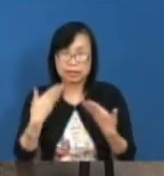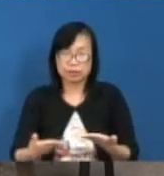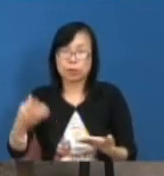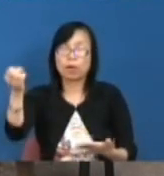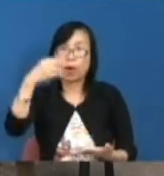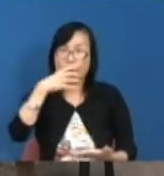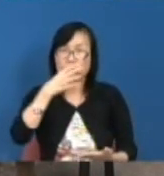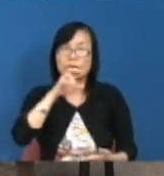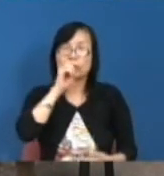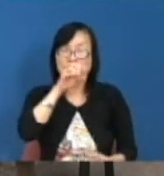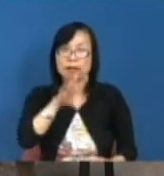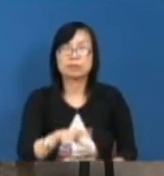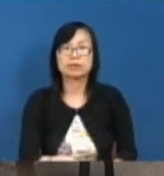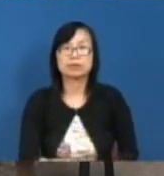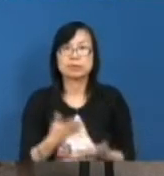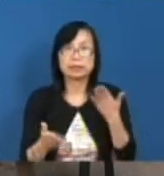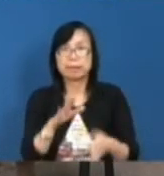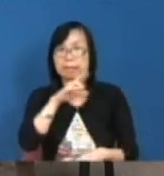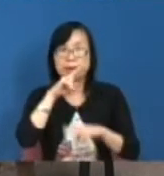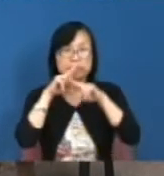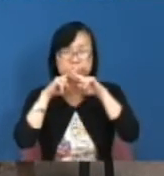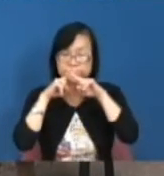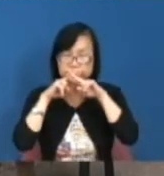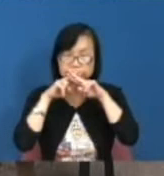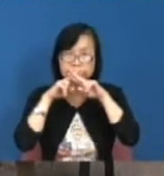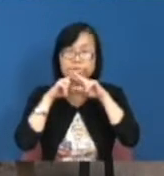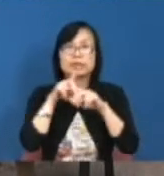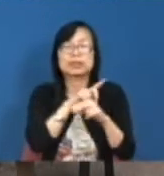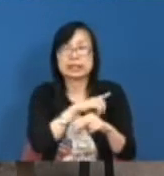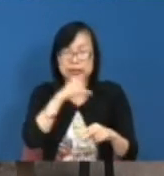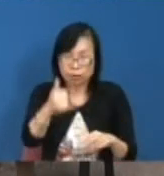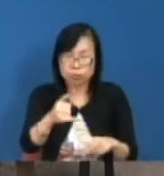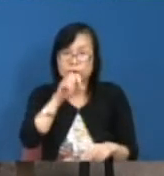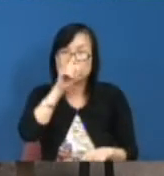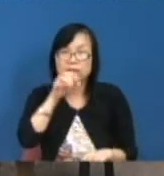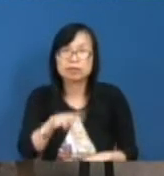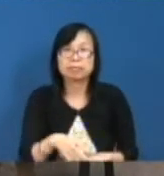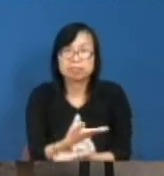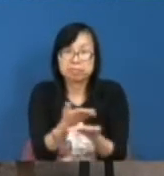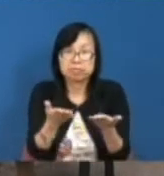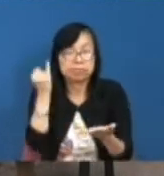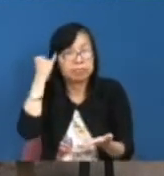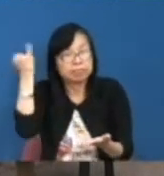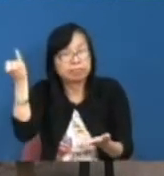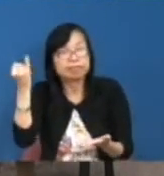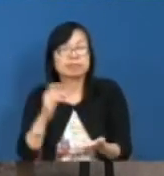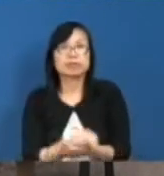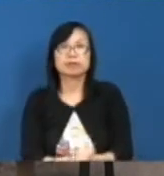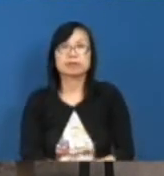落嚟 即係話唔係，只不過唔出聲，李克強自己出嚟講嘢啦。 自己 唔知嘅大家 係咯。 呢、這個儲